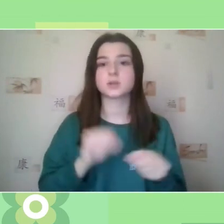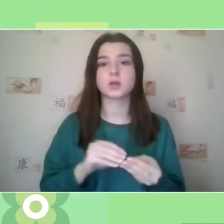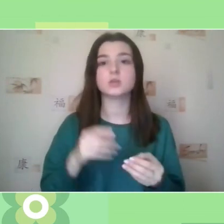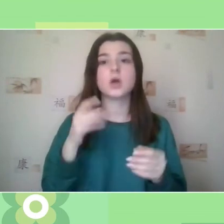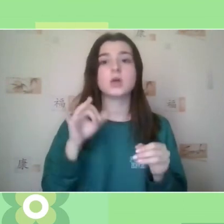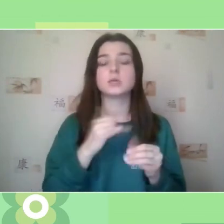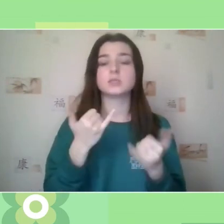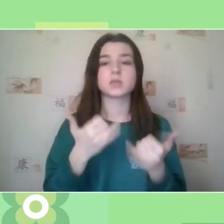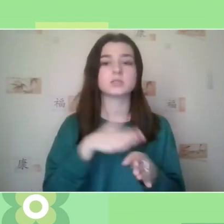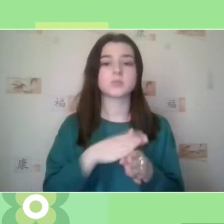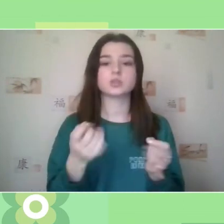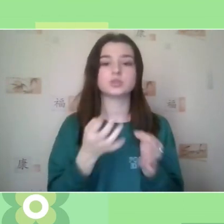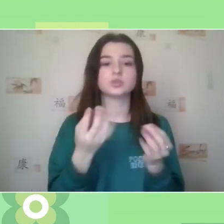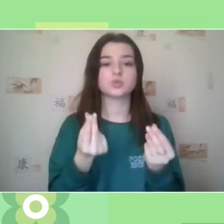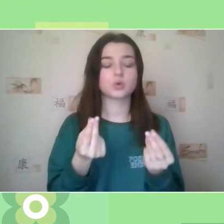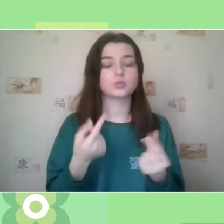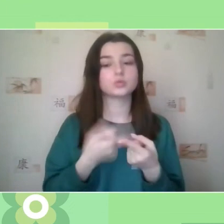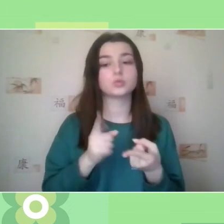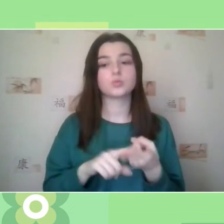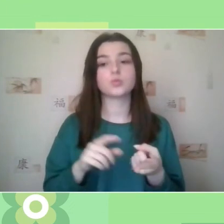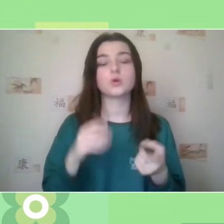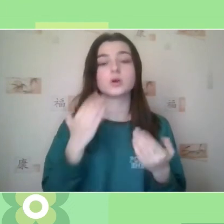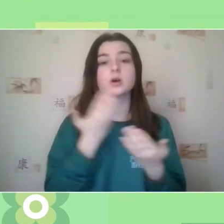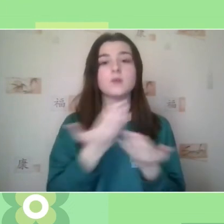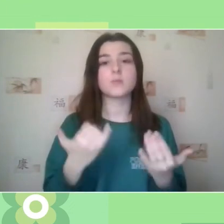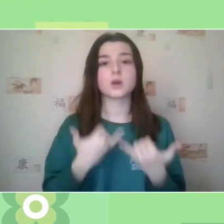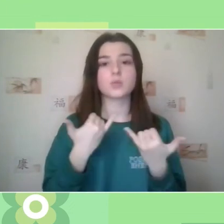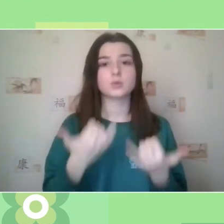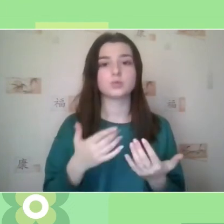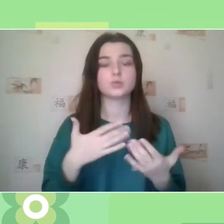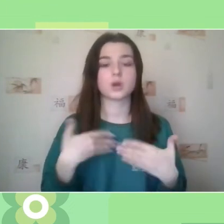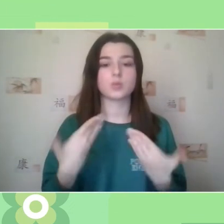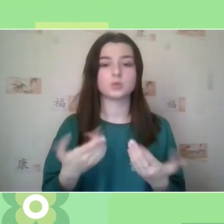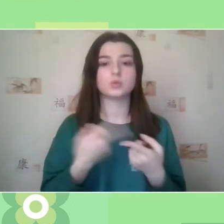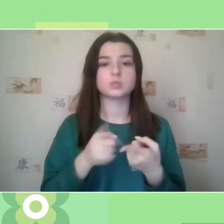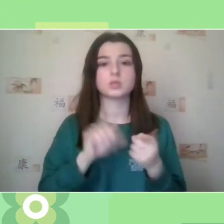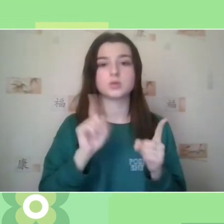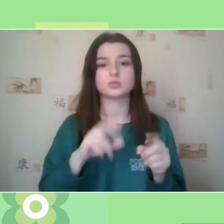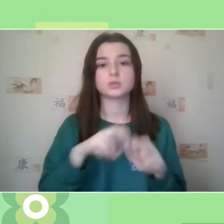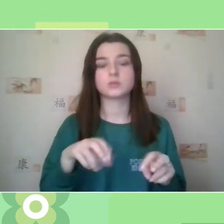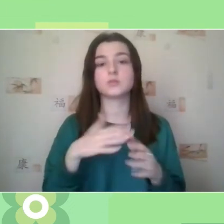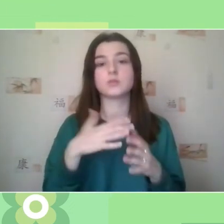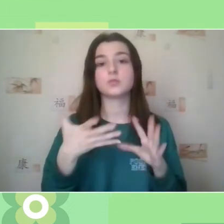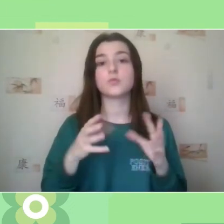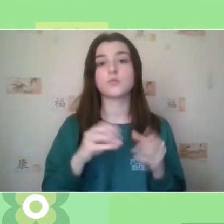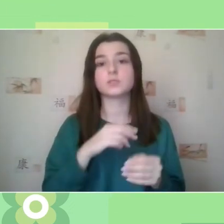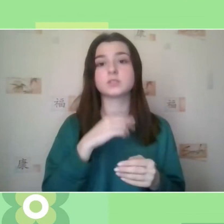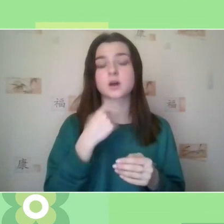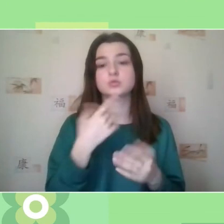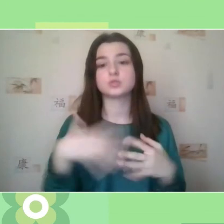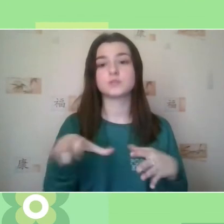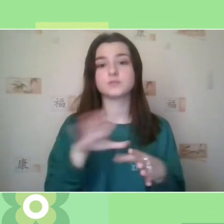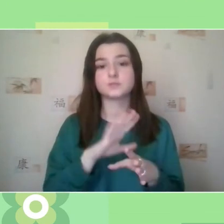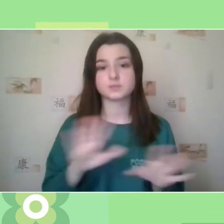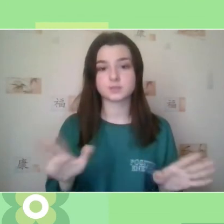не коштує, тому я рекомендую розглянути і цей варіант також. Власне кажучи, на цьому все. Дякую